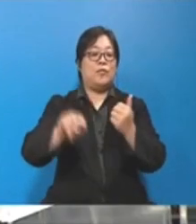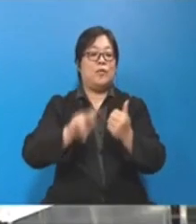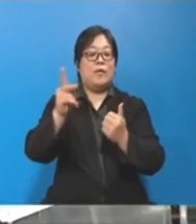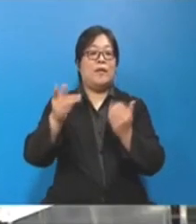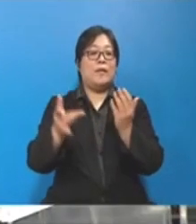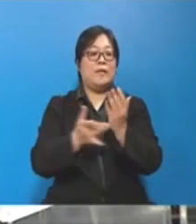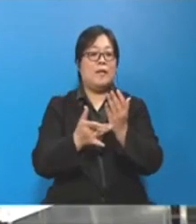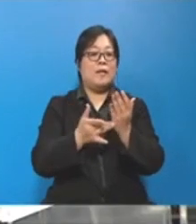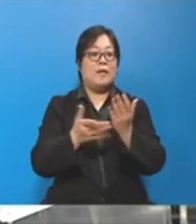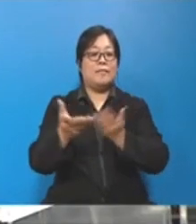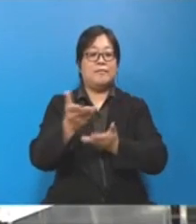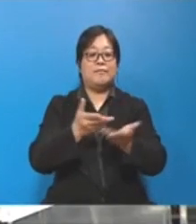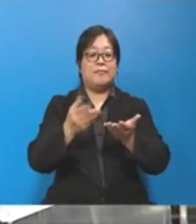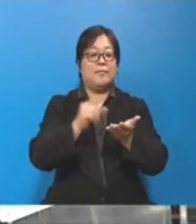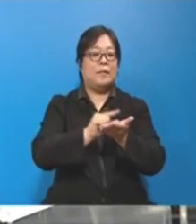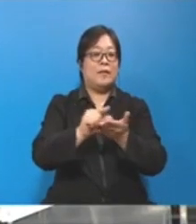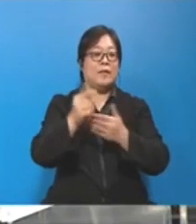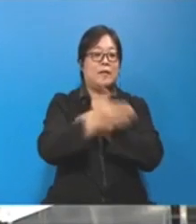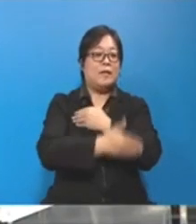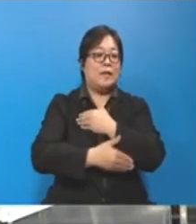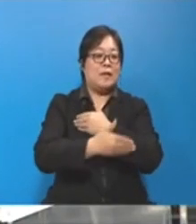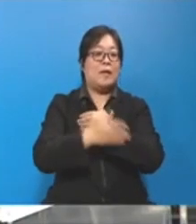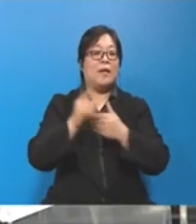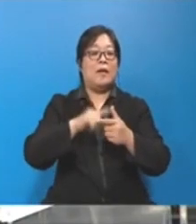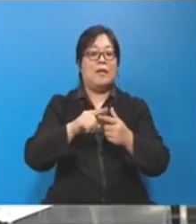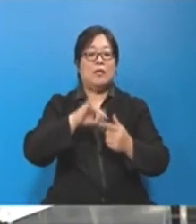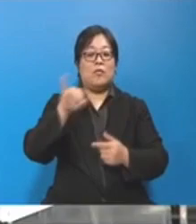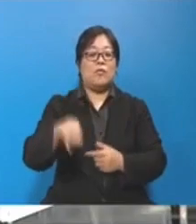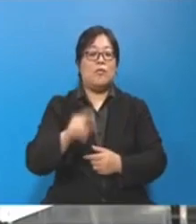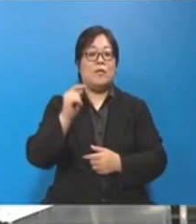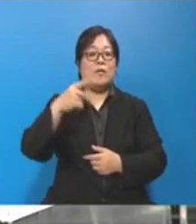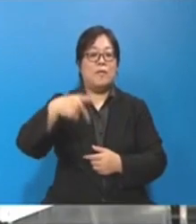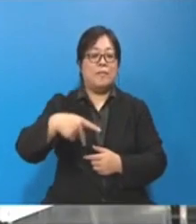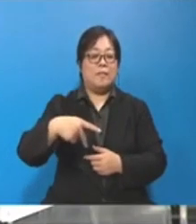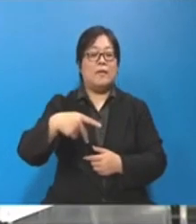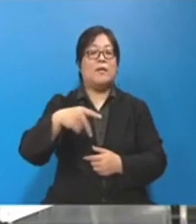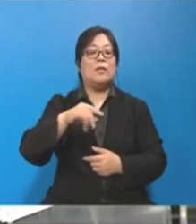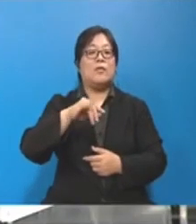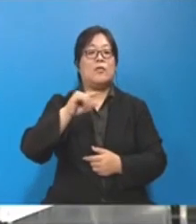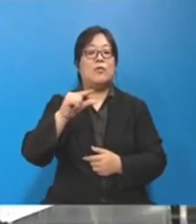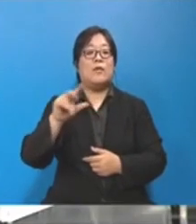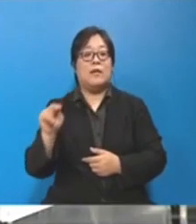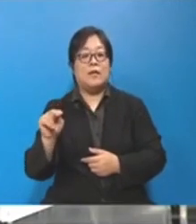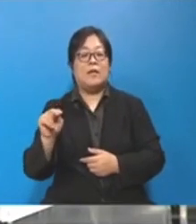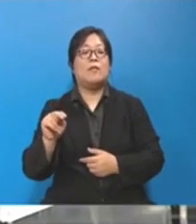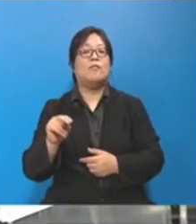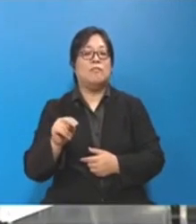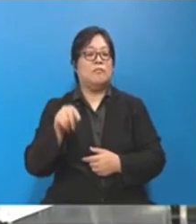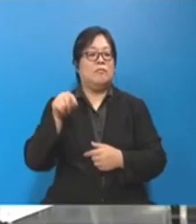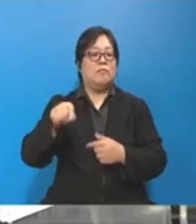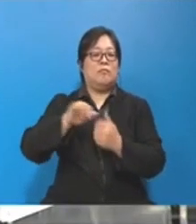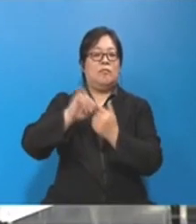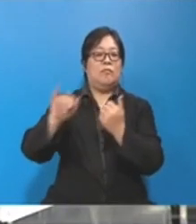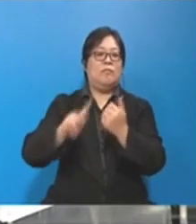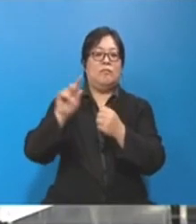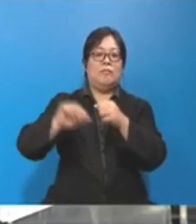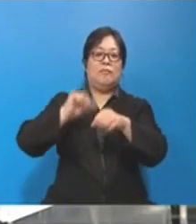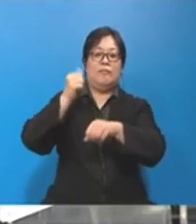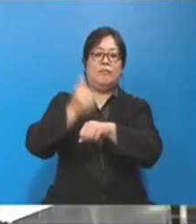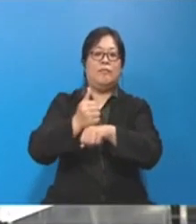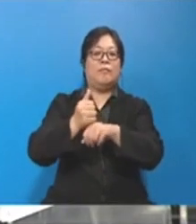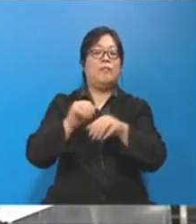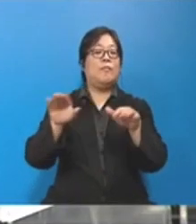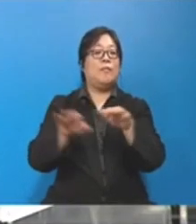teknikal perundingan gaji negara ataupun JTV JNE yaitu Jateng kosa yang ditubuhkan dibawah